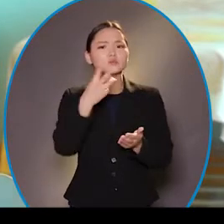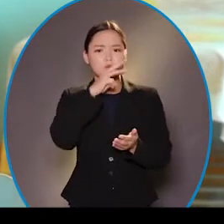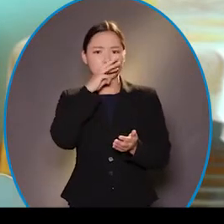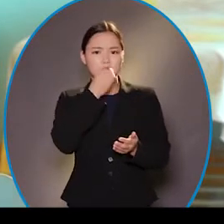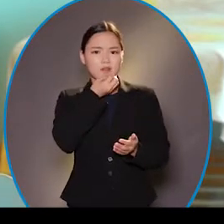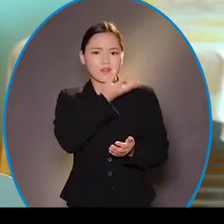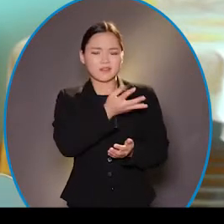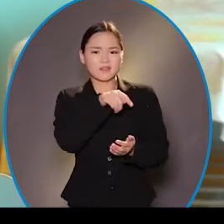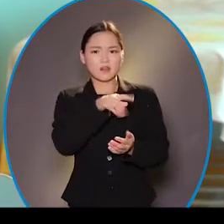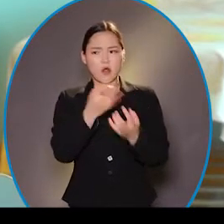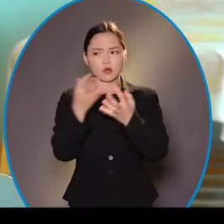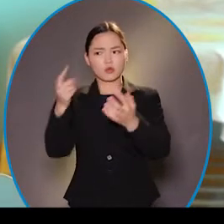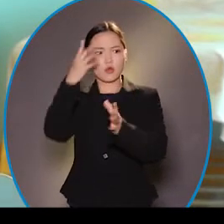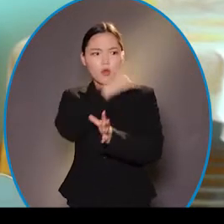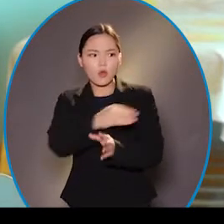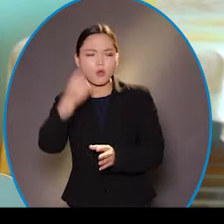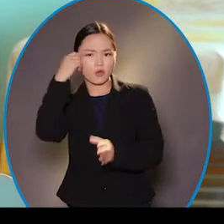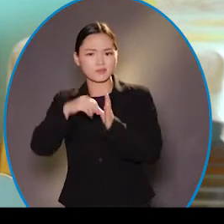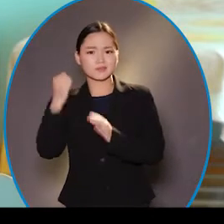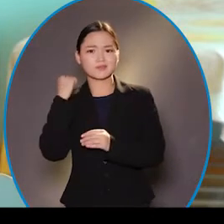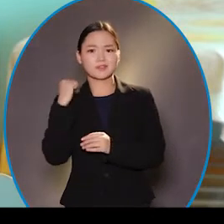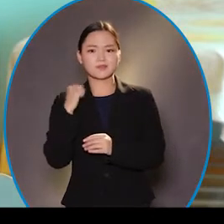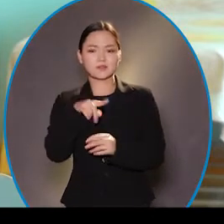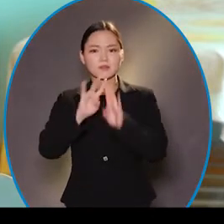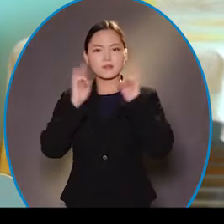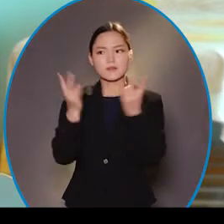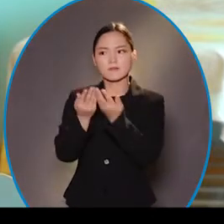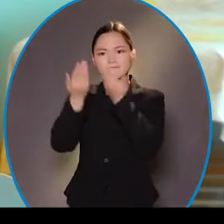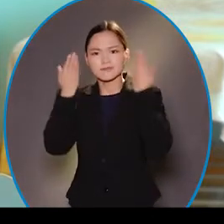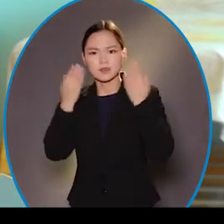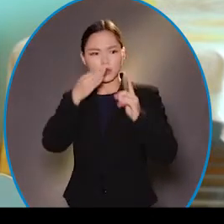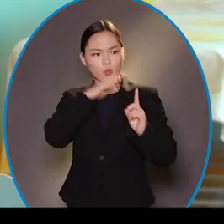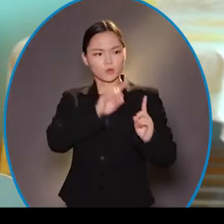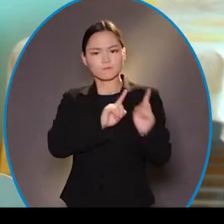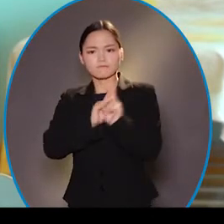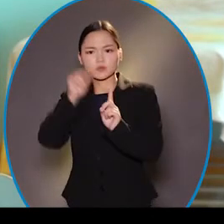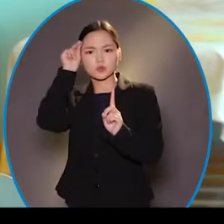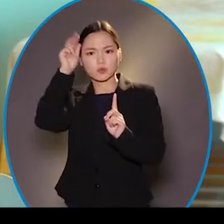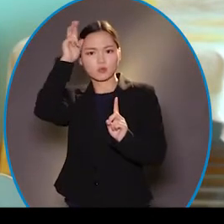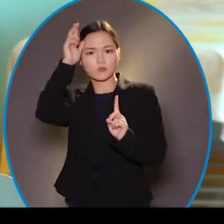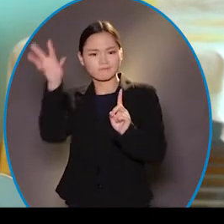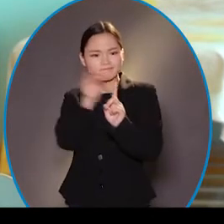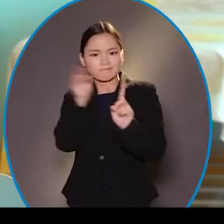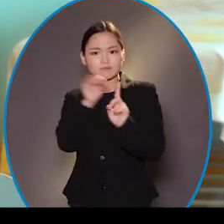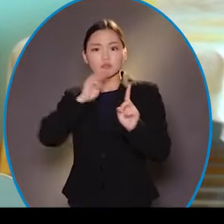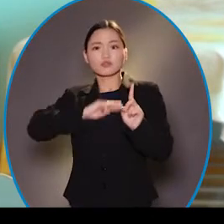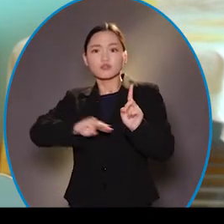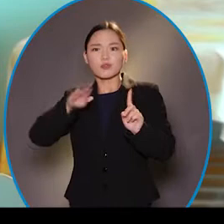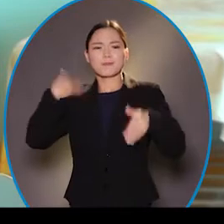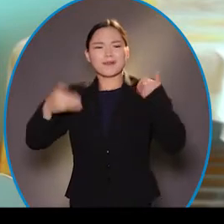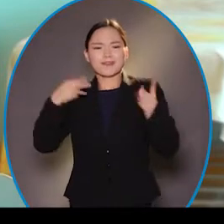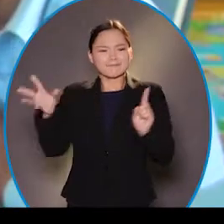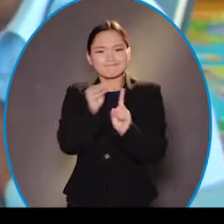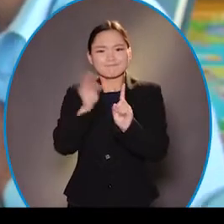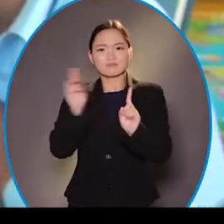зөндөө байдаг шүү тэгээд үнэхээр нийгэмч те хүүхдээ сургаж баяр хөөртэй сургаараа л гэж